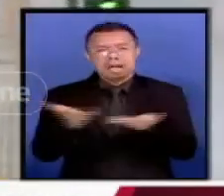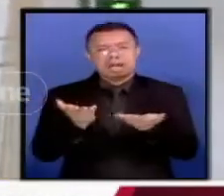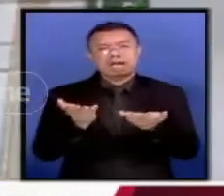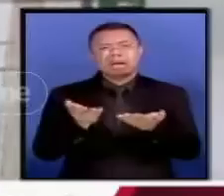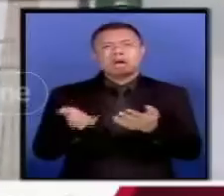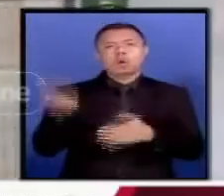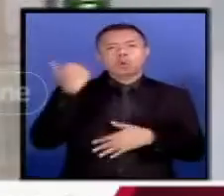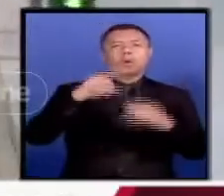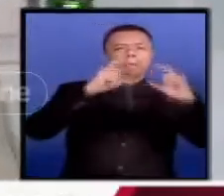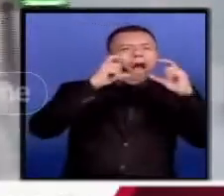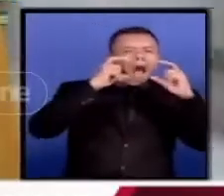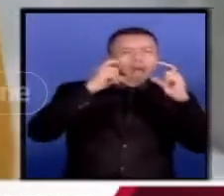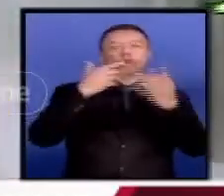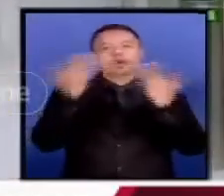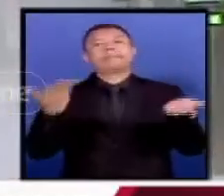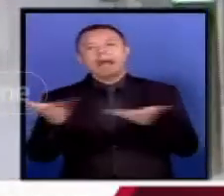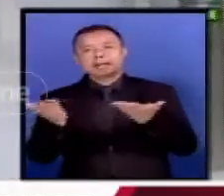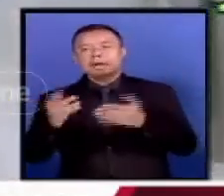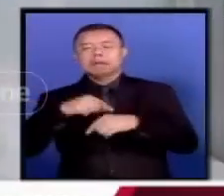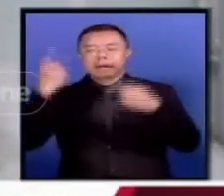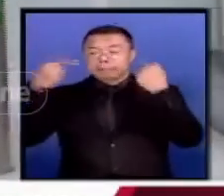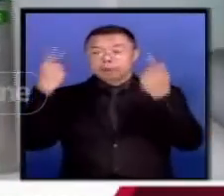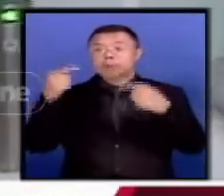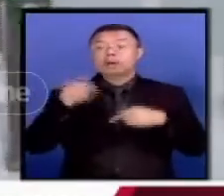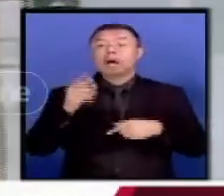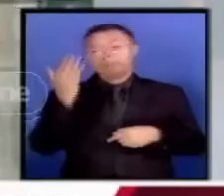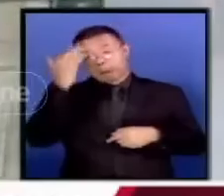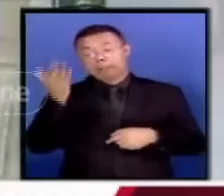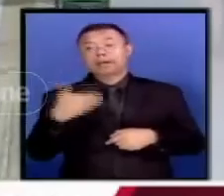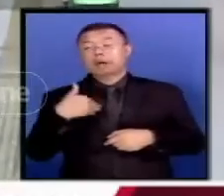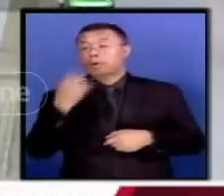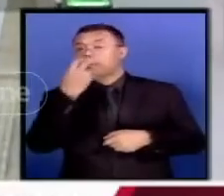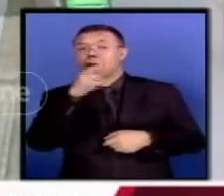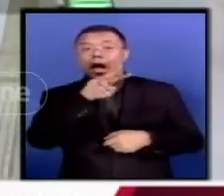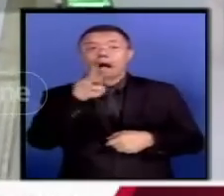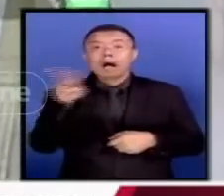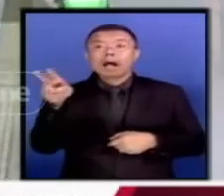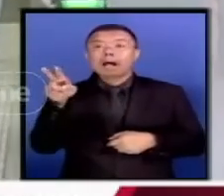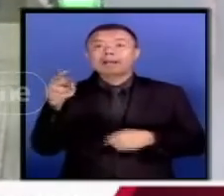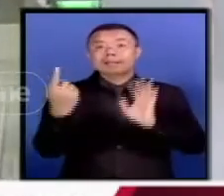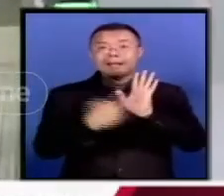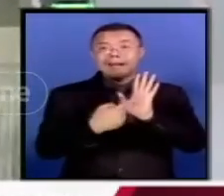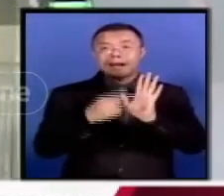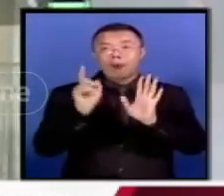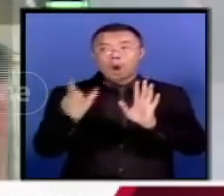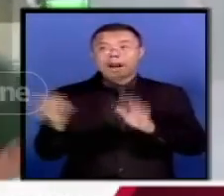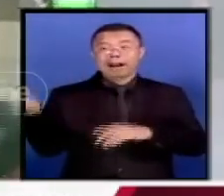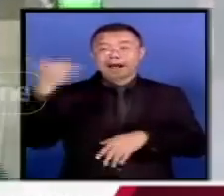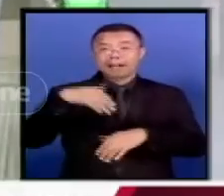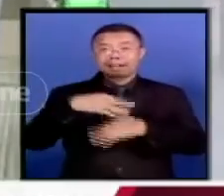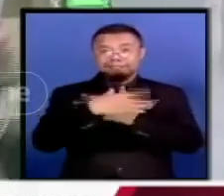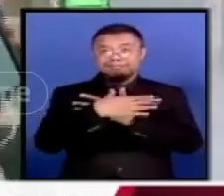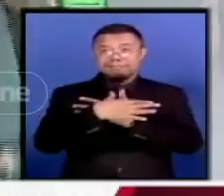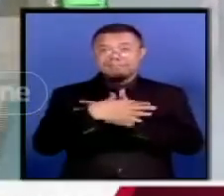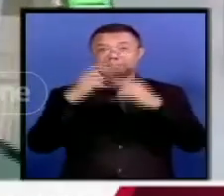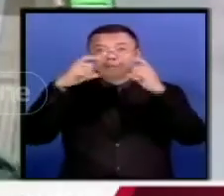terkini. Dan untuk ini saya juga sebenarnya masih agak kebingungan nih Rendra, karena saya belum melihat tanda-tanda bahwa ada pengunjung di Transjakarta yang